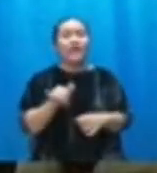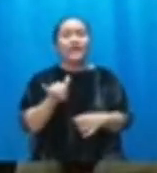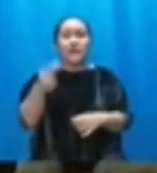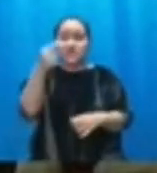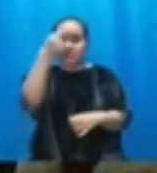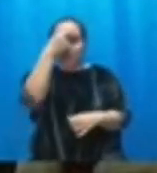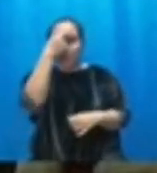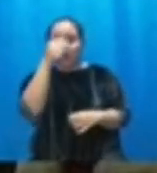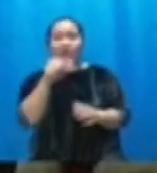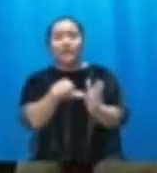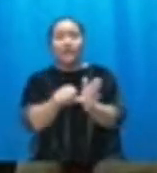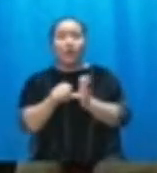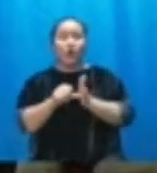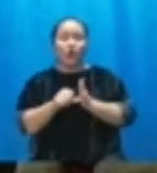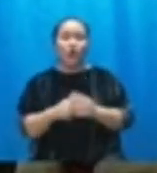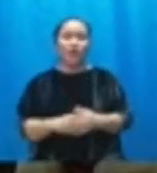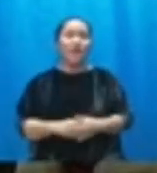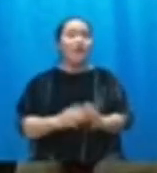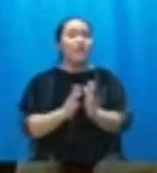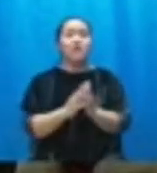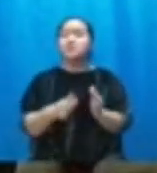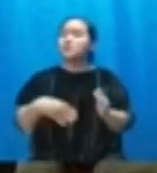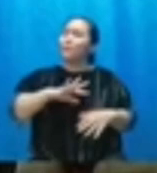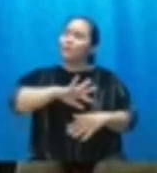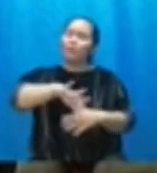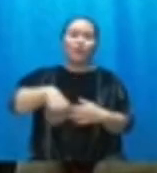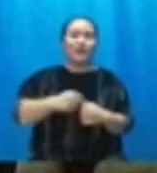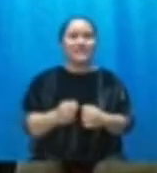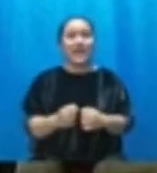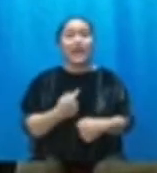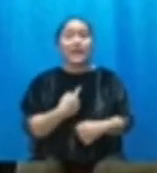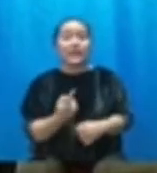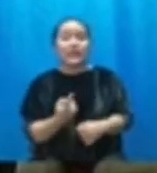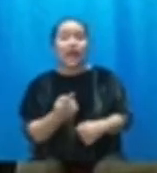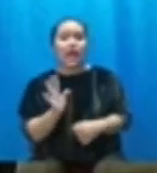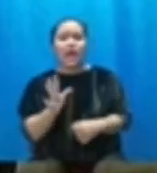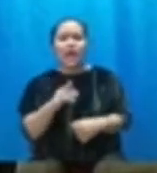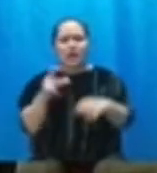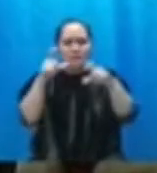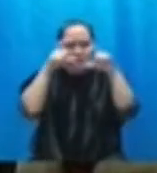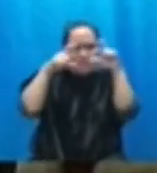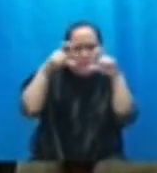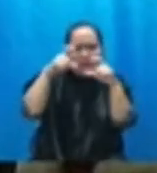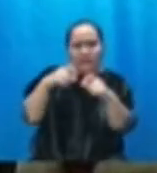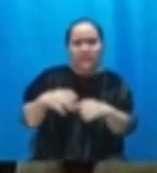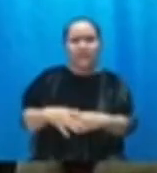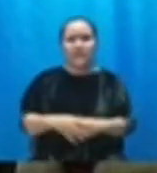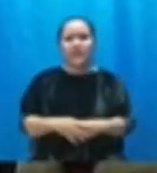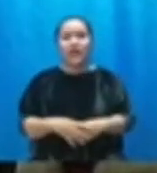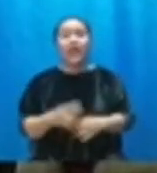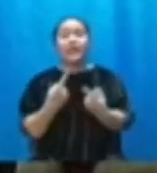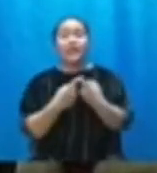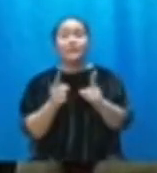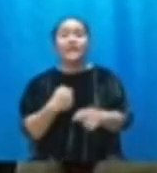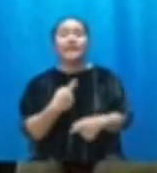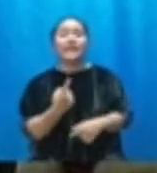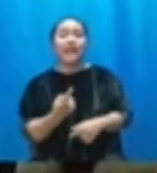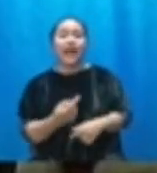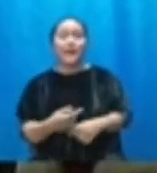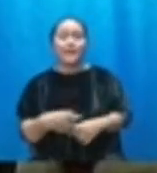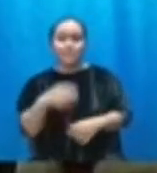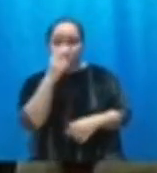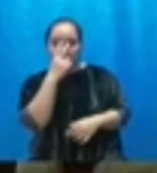ditolong dan seterusnya kita tidak mencari pujian Tetapi kalau kita berbuat baik sikap orang lain